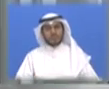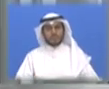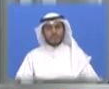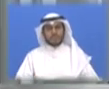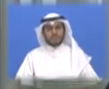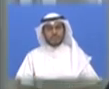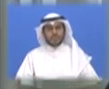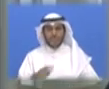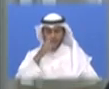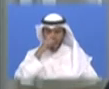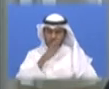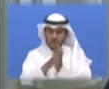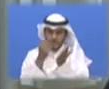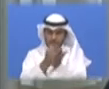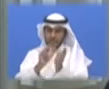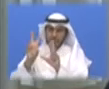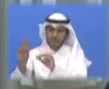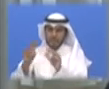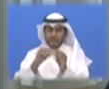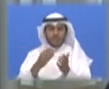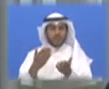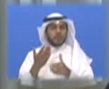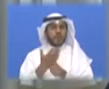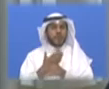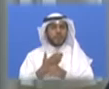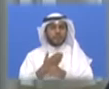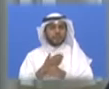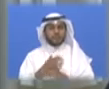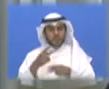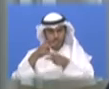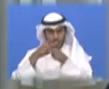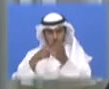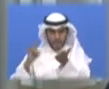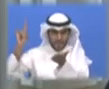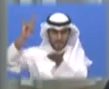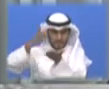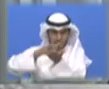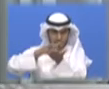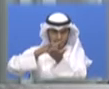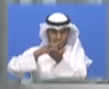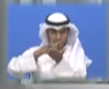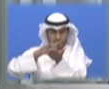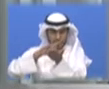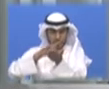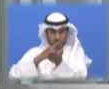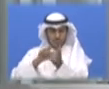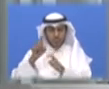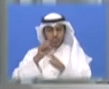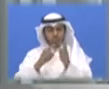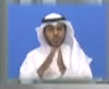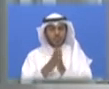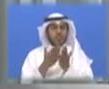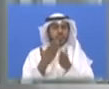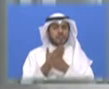من الكويتيين وصلوا إلى بريطانيا فيزا سياحية، عند سؤالهم أو عند